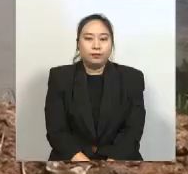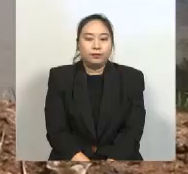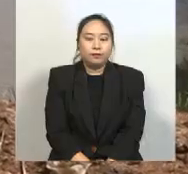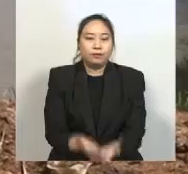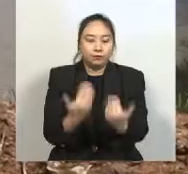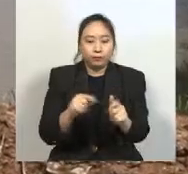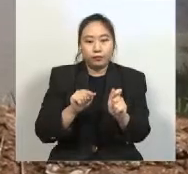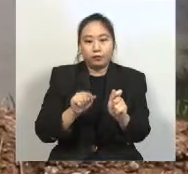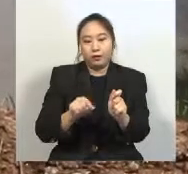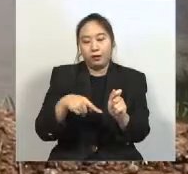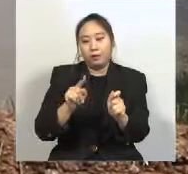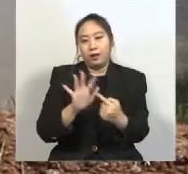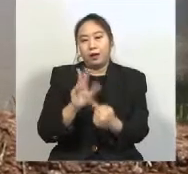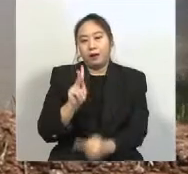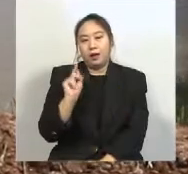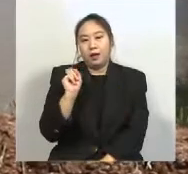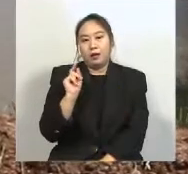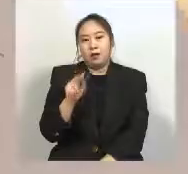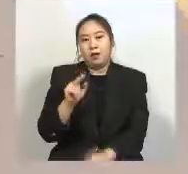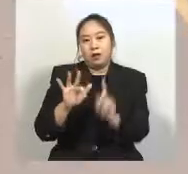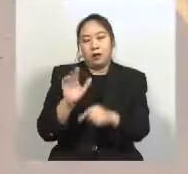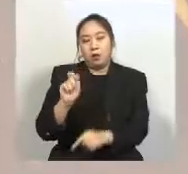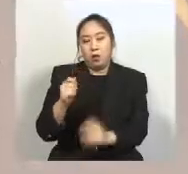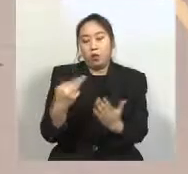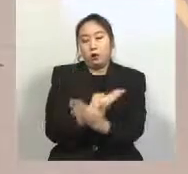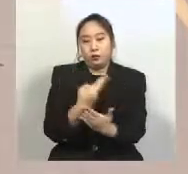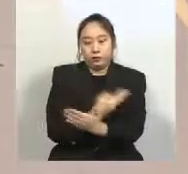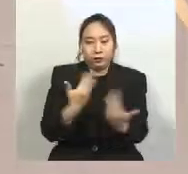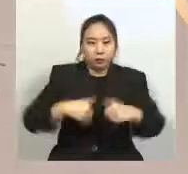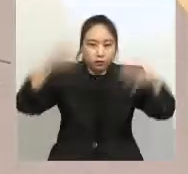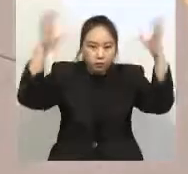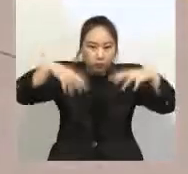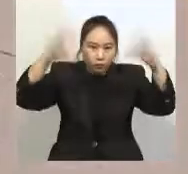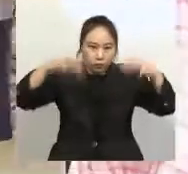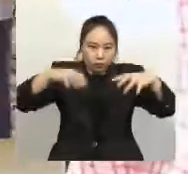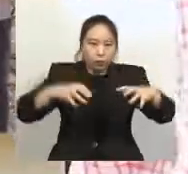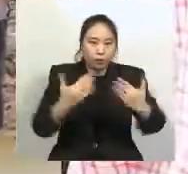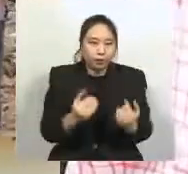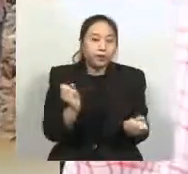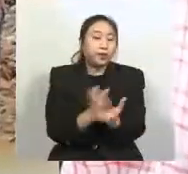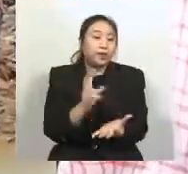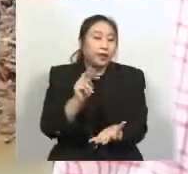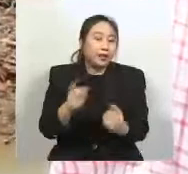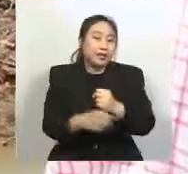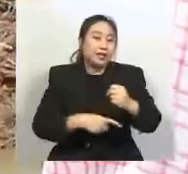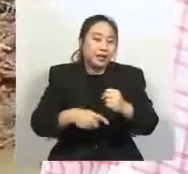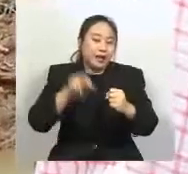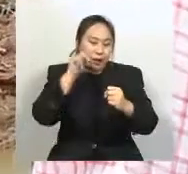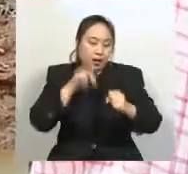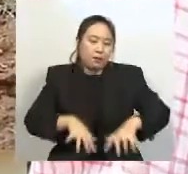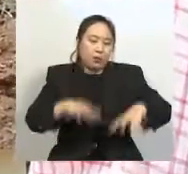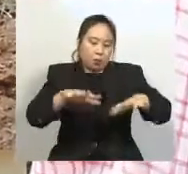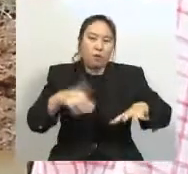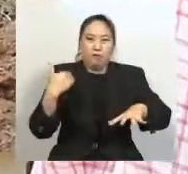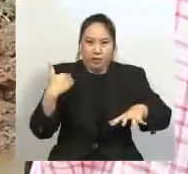ส่วนที่อำเภอปากท่อจังหวัดราชบุรีฝนที่ตกลงมาติดต่อกันส่งผลให้พื้นที่นาถูกน้ำท่วมขังหลาย